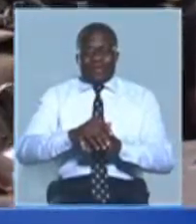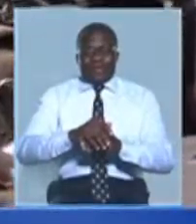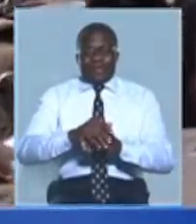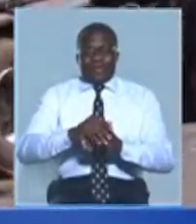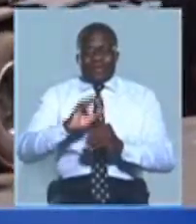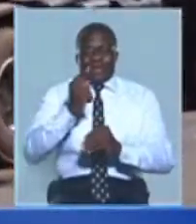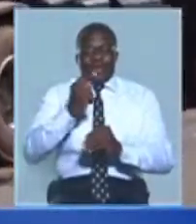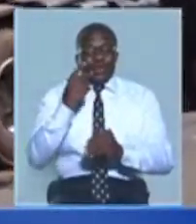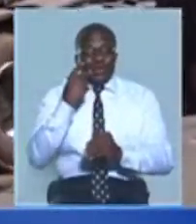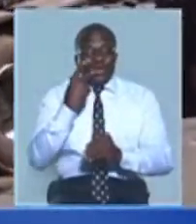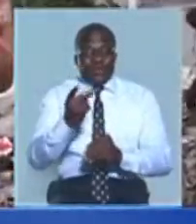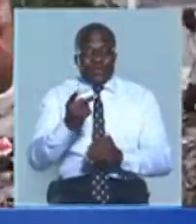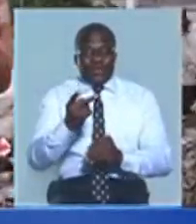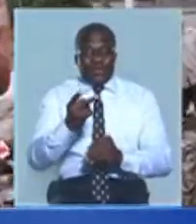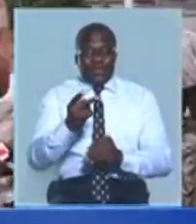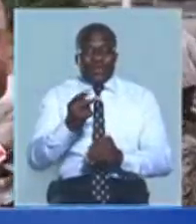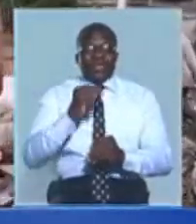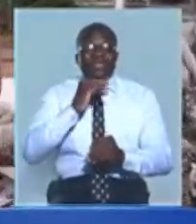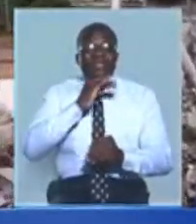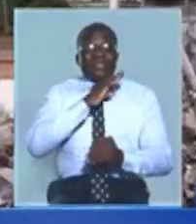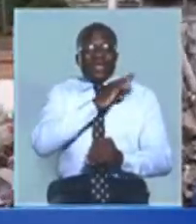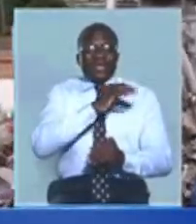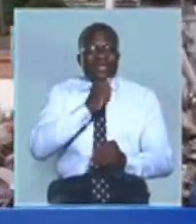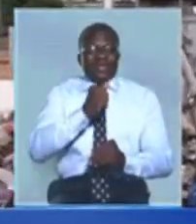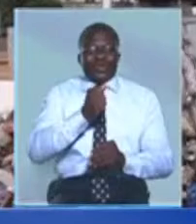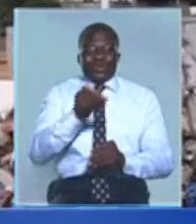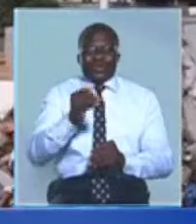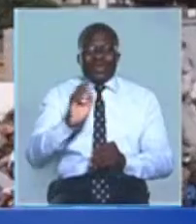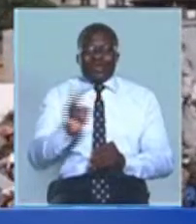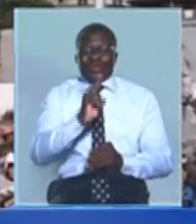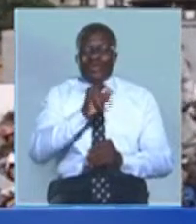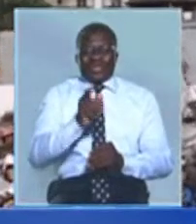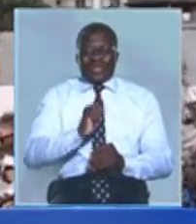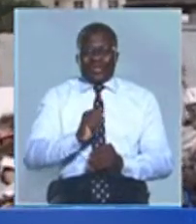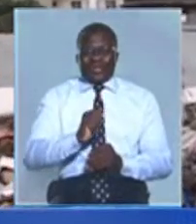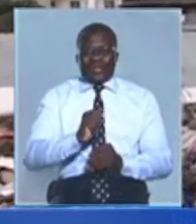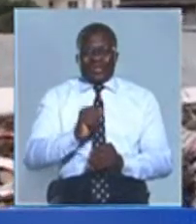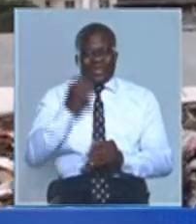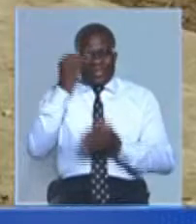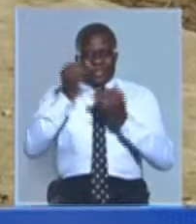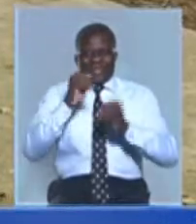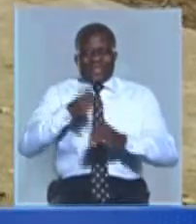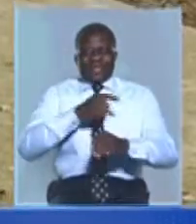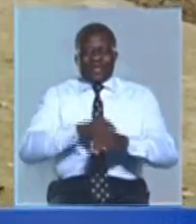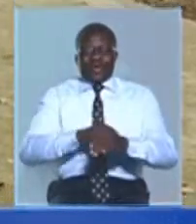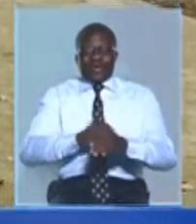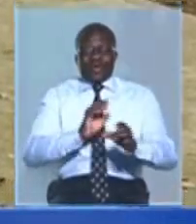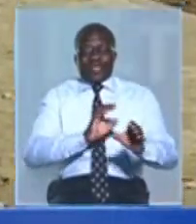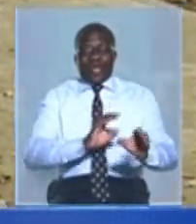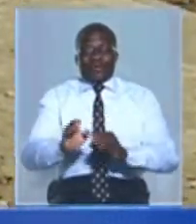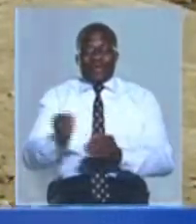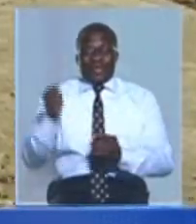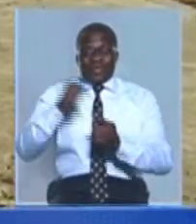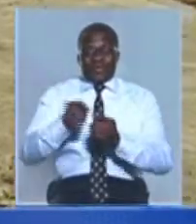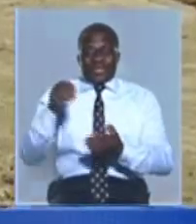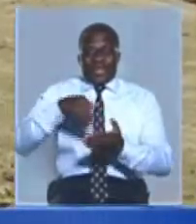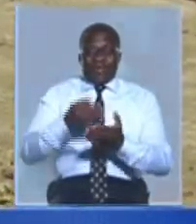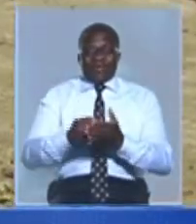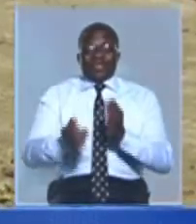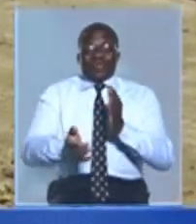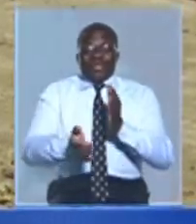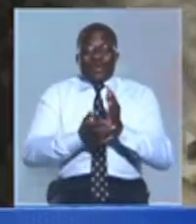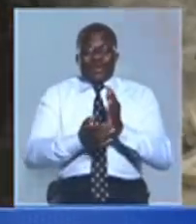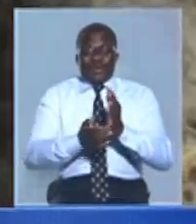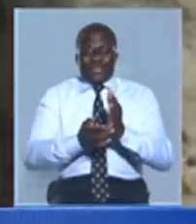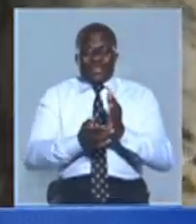À première vue, ces déchets ne sont plus d'aucune utilité. C'est l'idée longtemps véhiculée jusqu'à l'avènement d'une